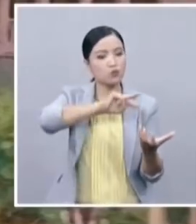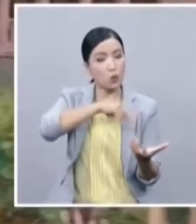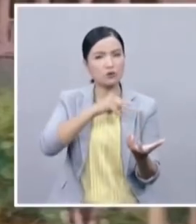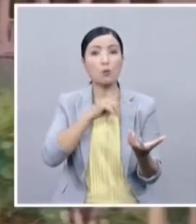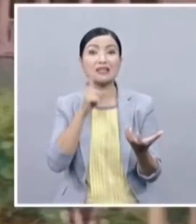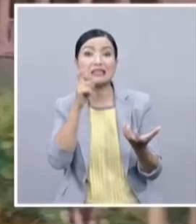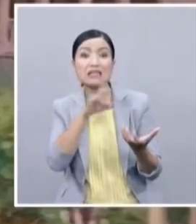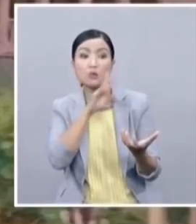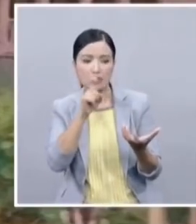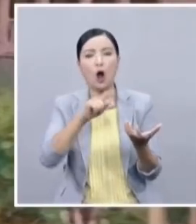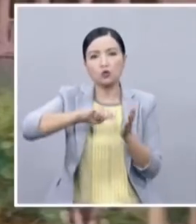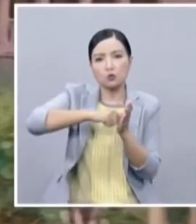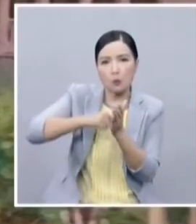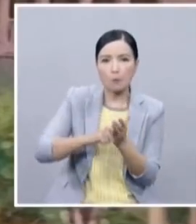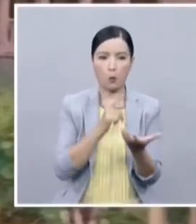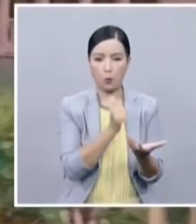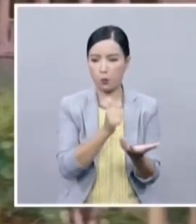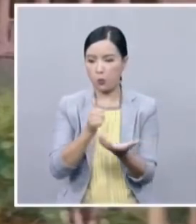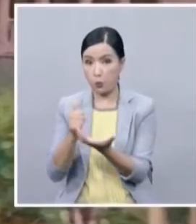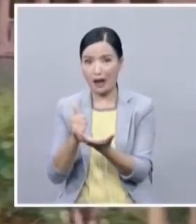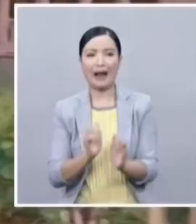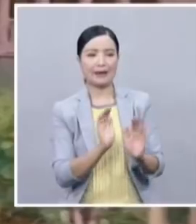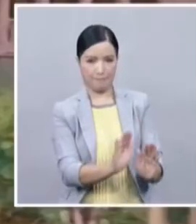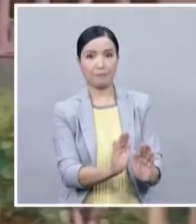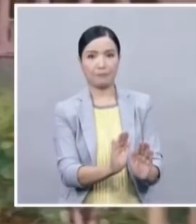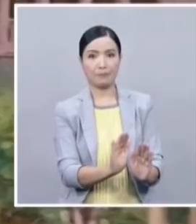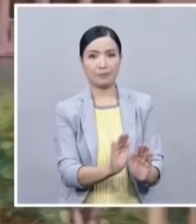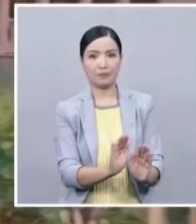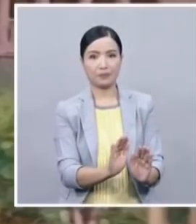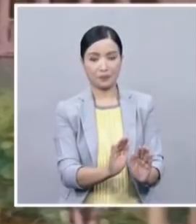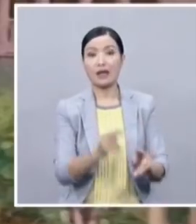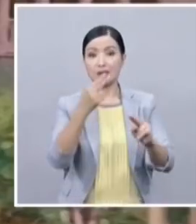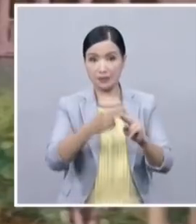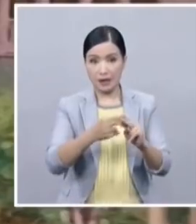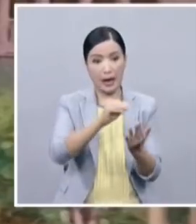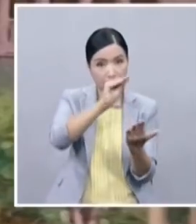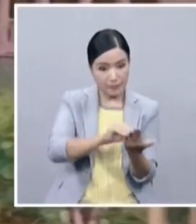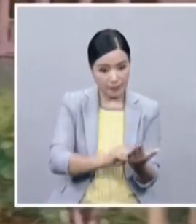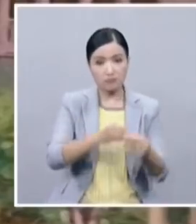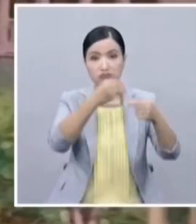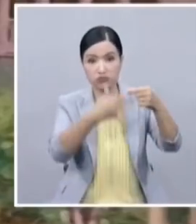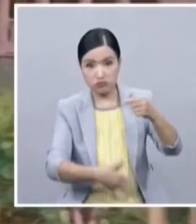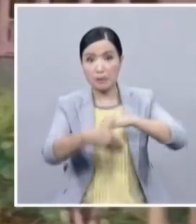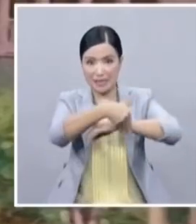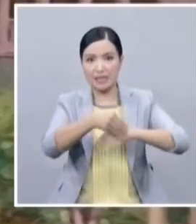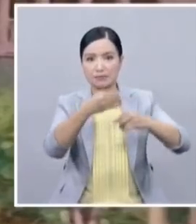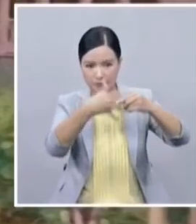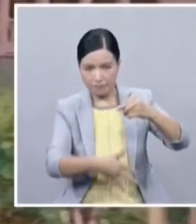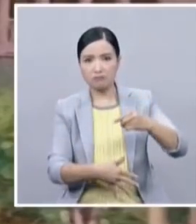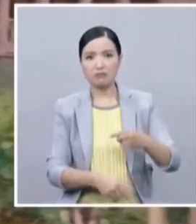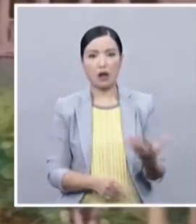ากมีชำรุดก็รีบซ่อมเร่งซ่อมแล้วนำเก็บรักษาเพื่อจะได้ใช้ได้ทันท่วงทีนะครับให้พอจะหยิบมาใช้มันก็เ